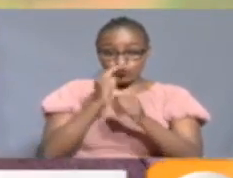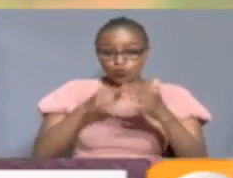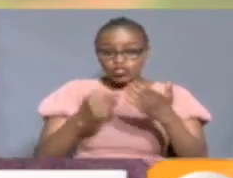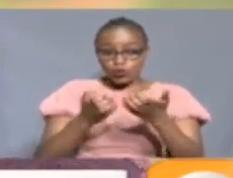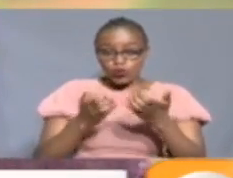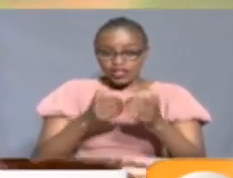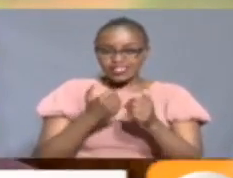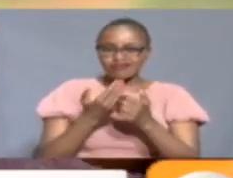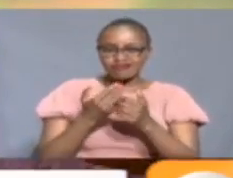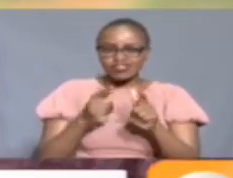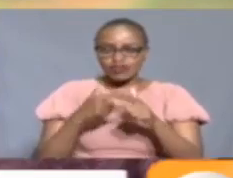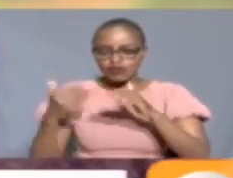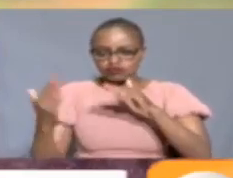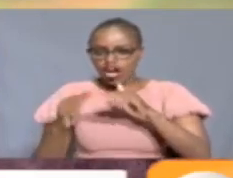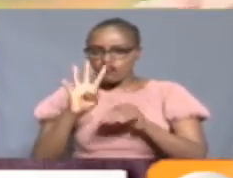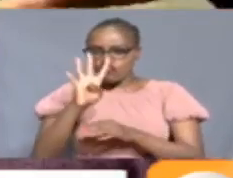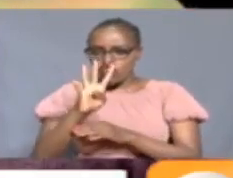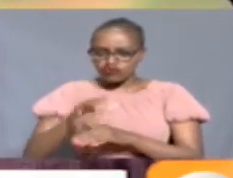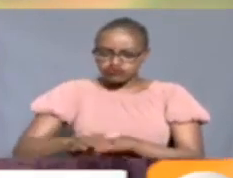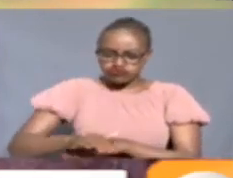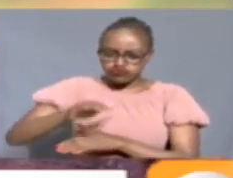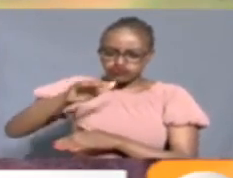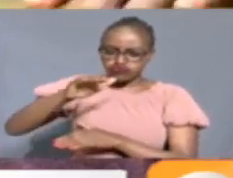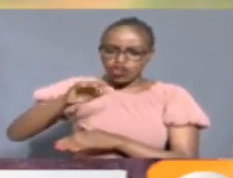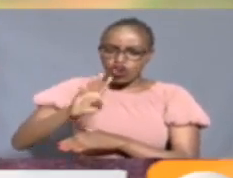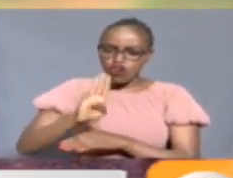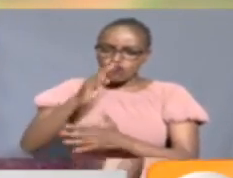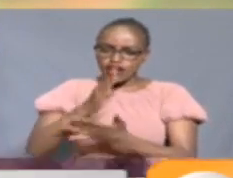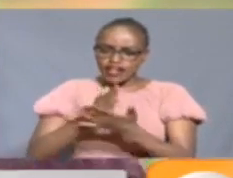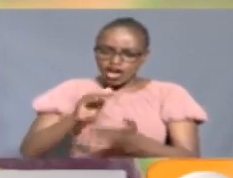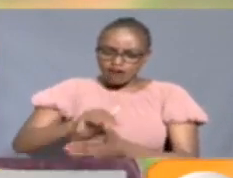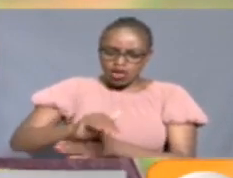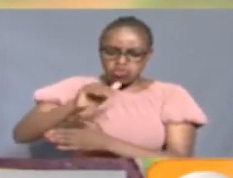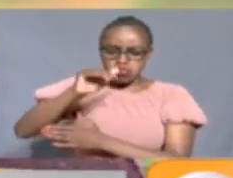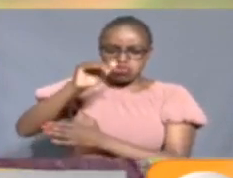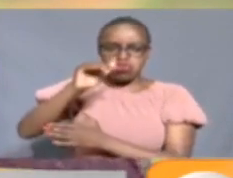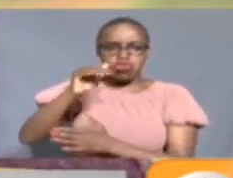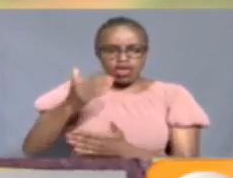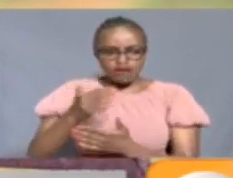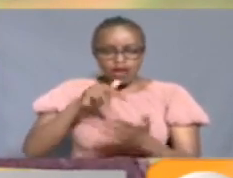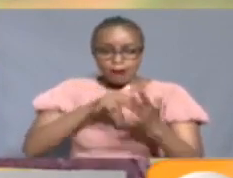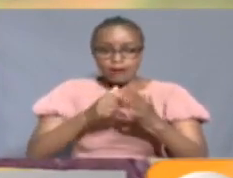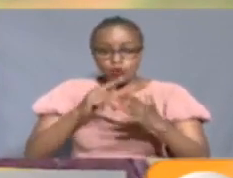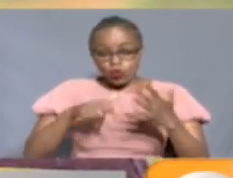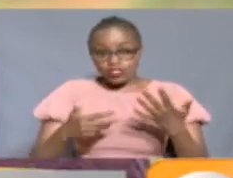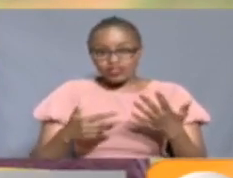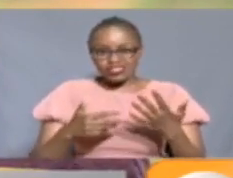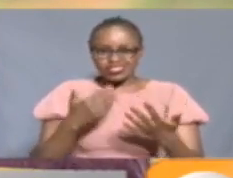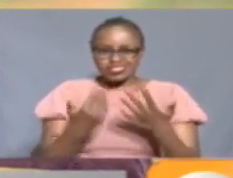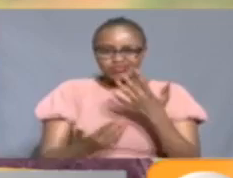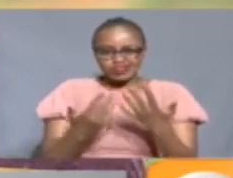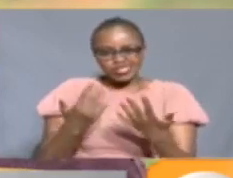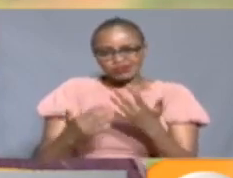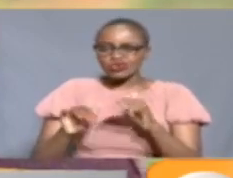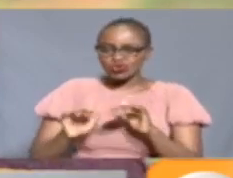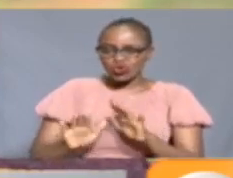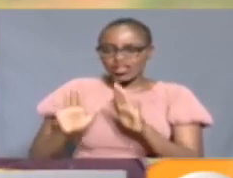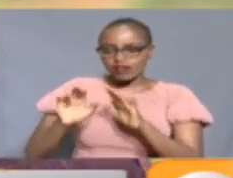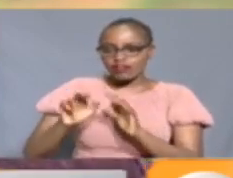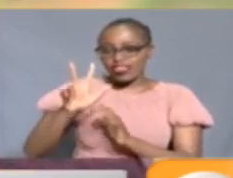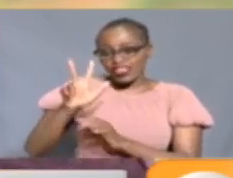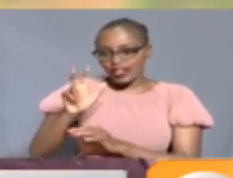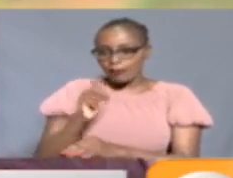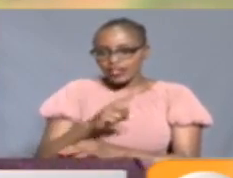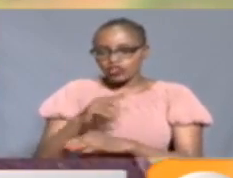tunahitaji kuharvest ikiwa 4 mpaka 4.5. Kwa hivyo, inahitaji kama miezi 3 hivi mpaka